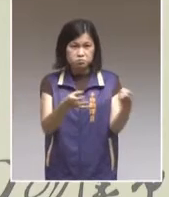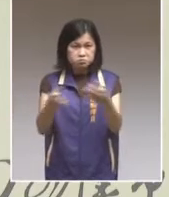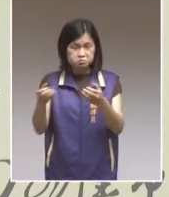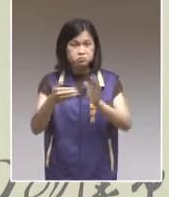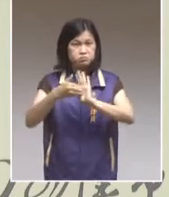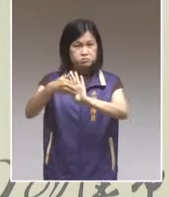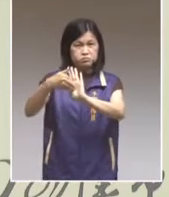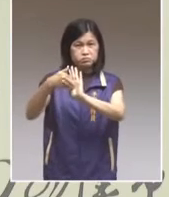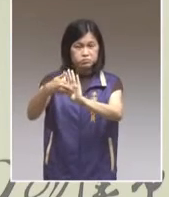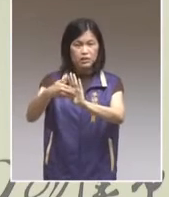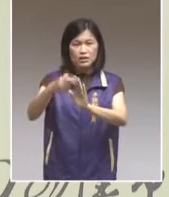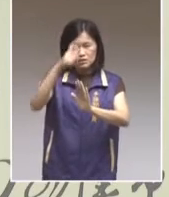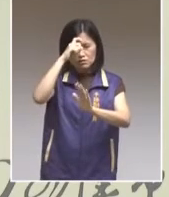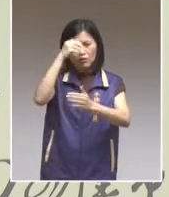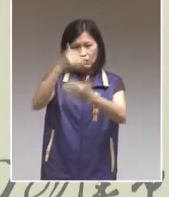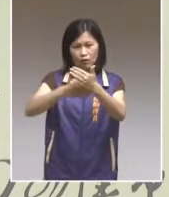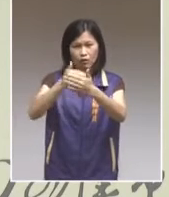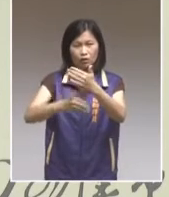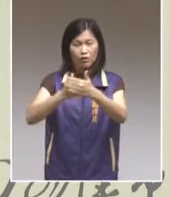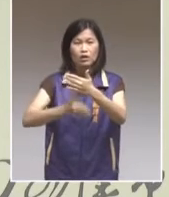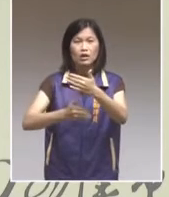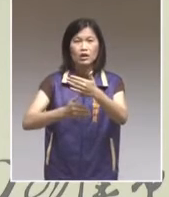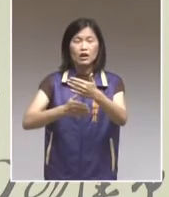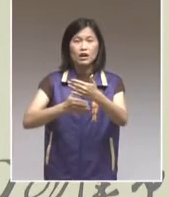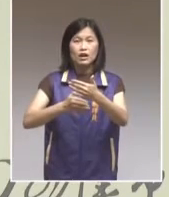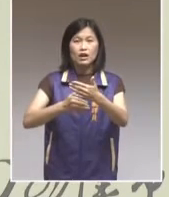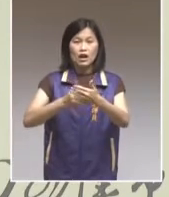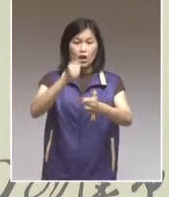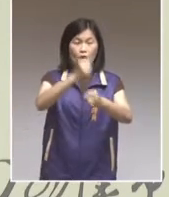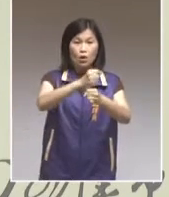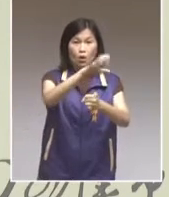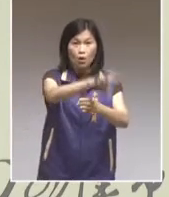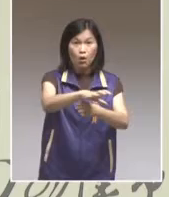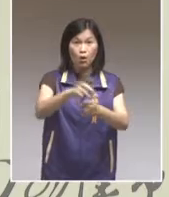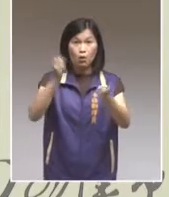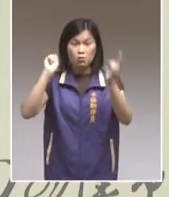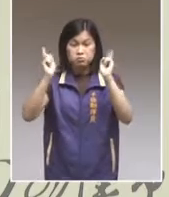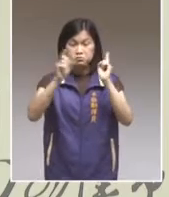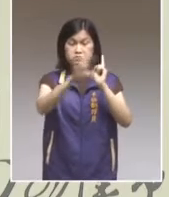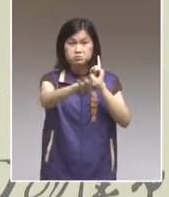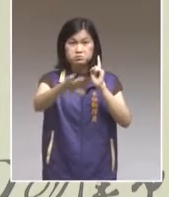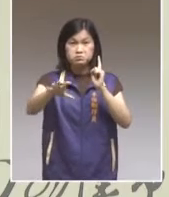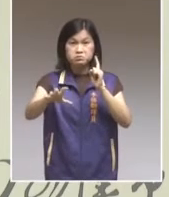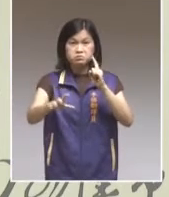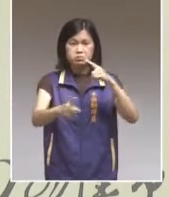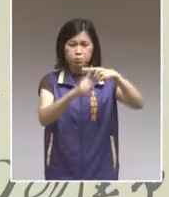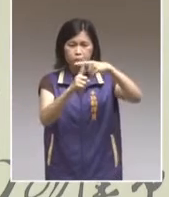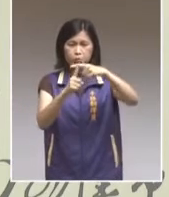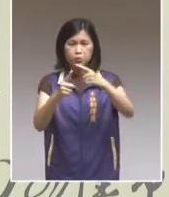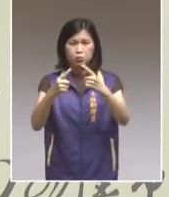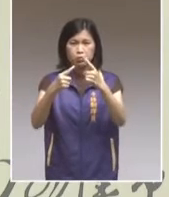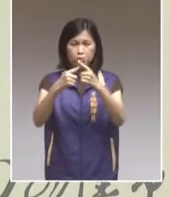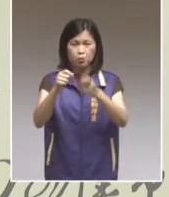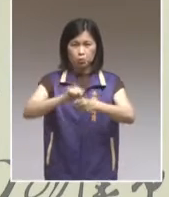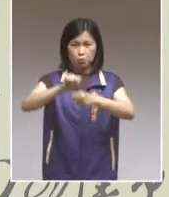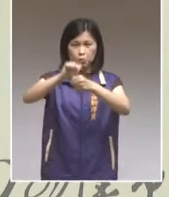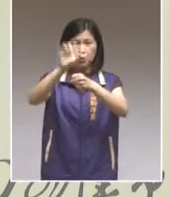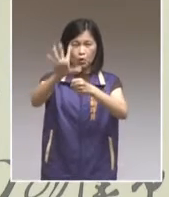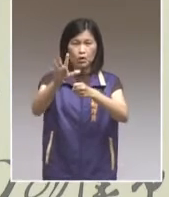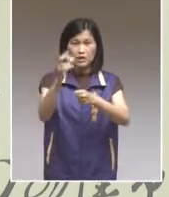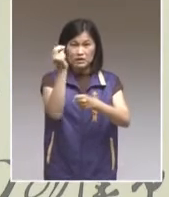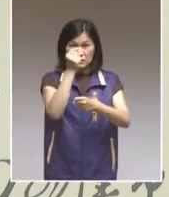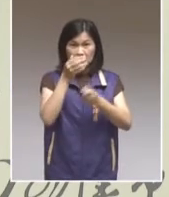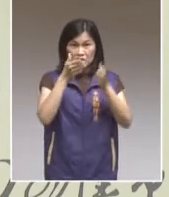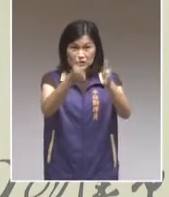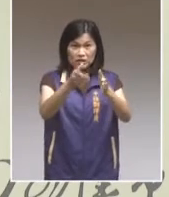够减少，那职场跟娱乐场所的个案数都有增加，尤其在职场的部分，